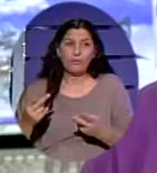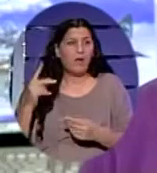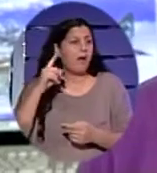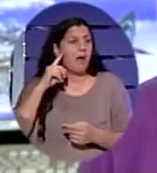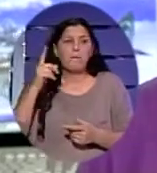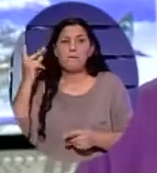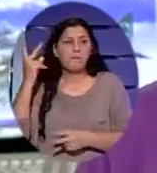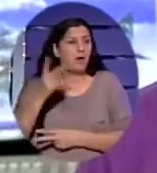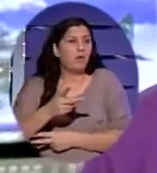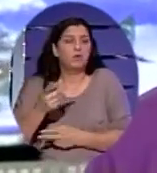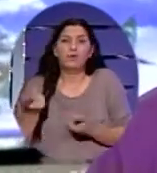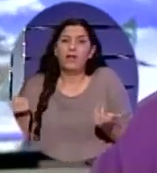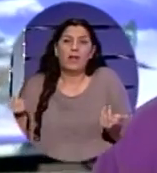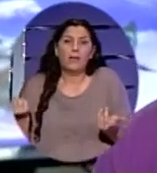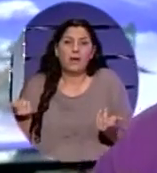למה העונש הזה לנו,